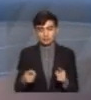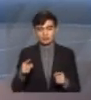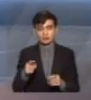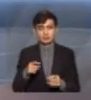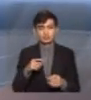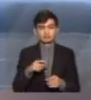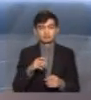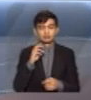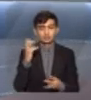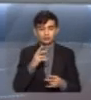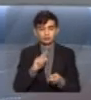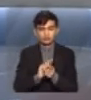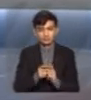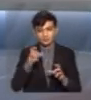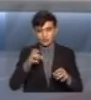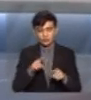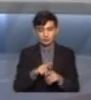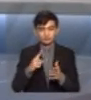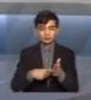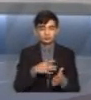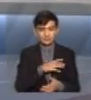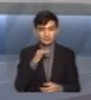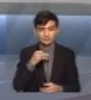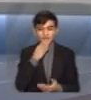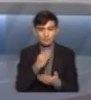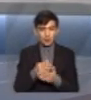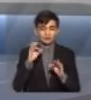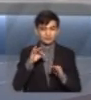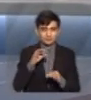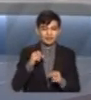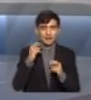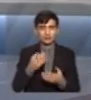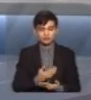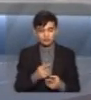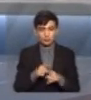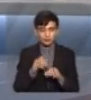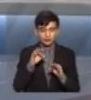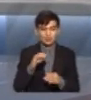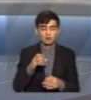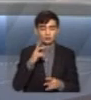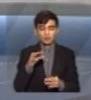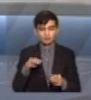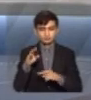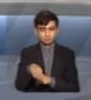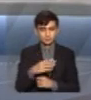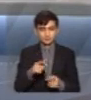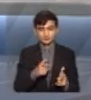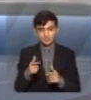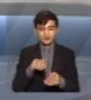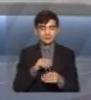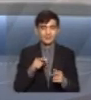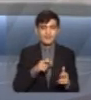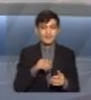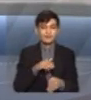талап қойды. Айтуларынша олар талап тілегін айтып, жағдайын тәптіштеп түсіндіргенмен ешқандай нәтиже жоқ. Ал 30-ға жуық ақ